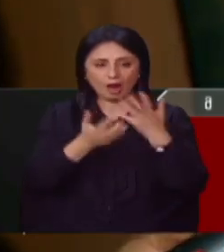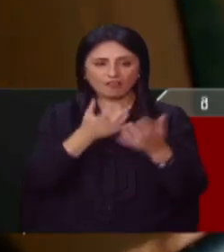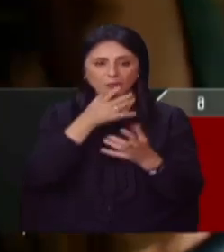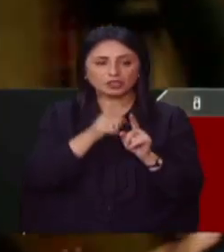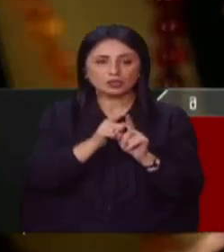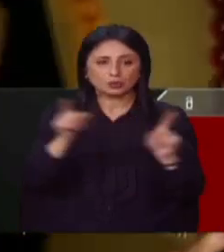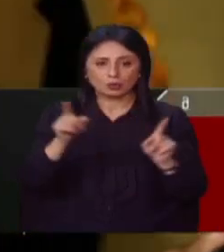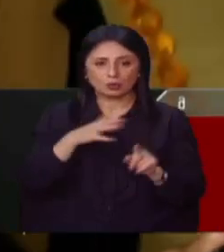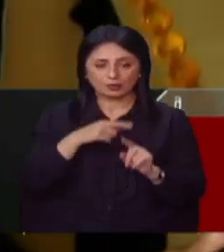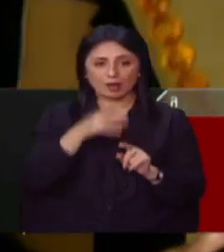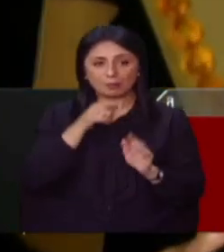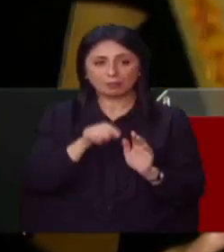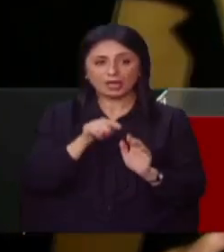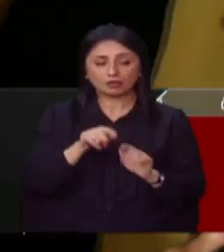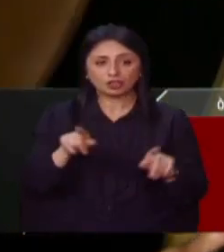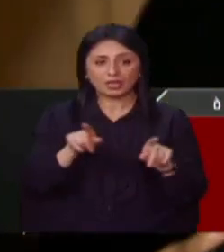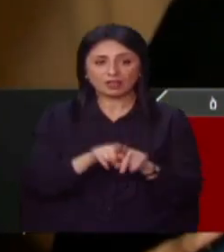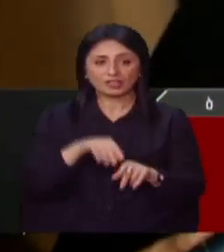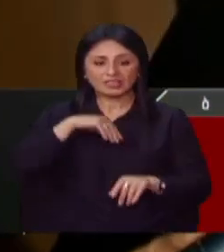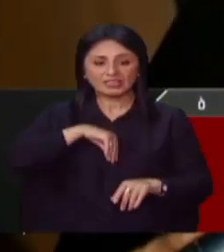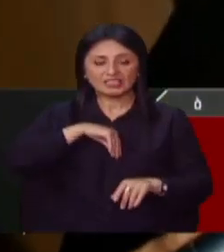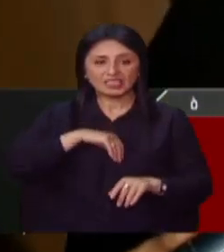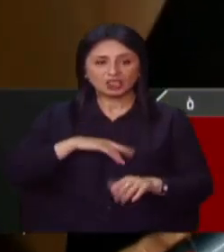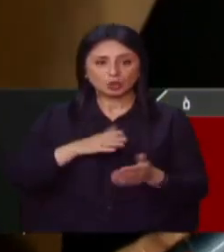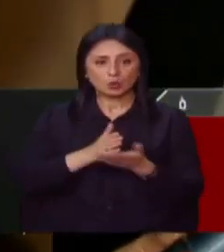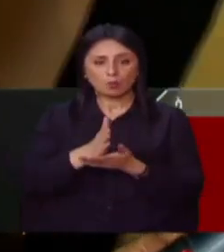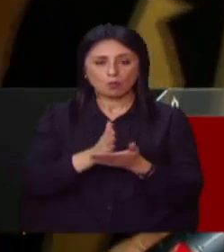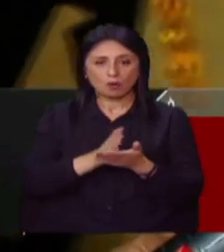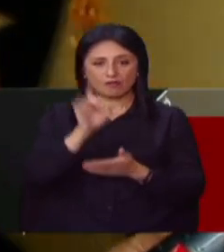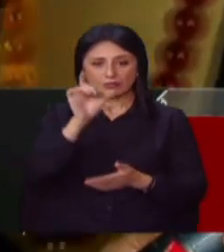bishana, da, în perioada ce este tisasul romovați,